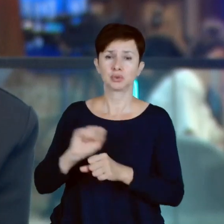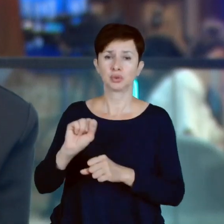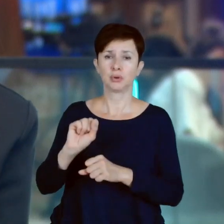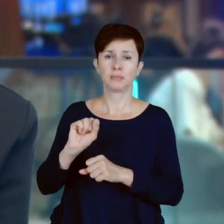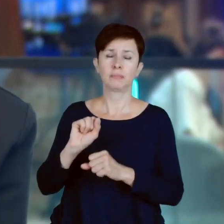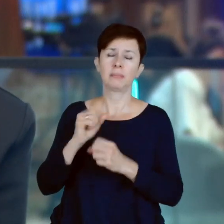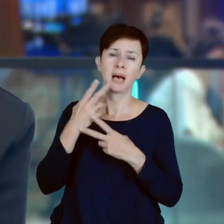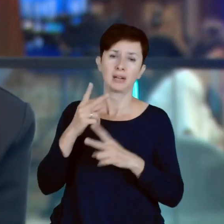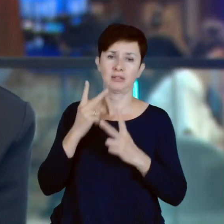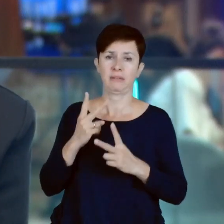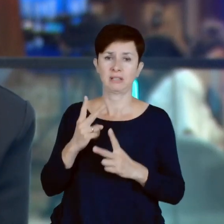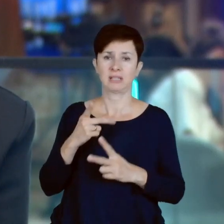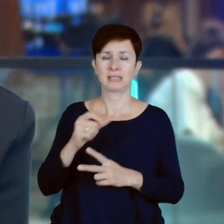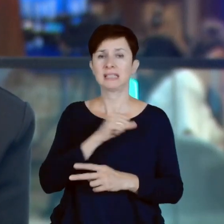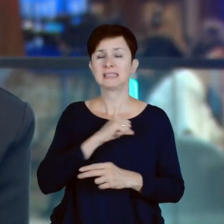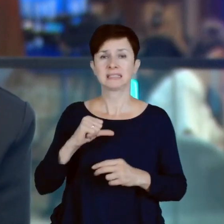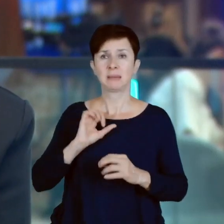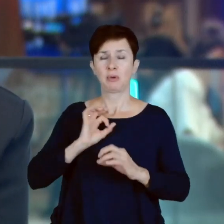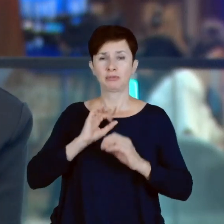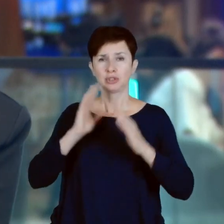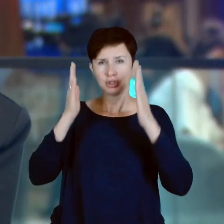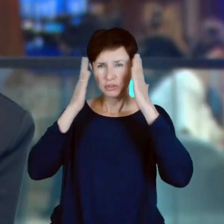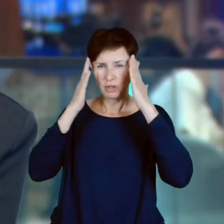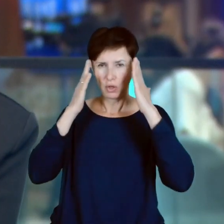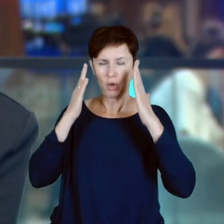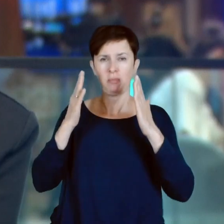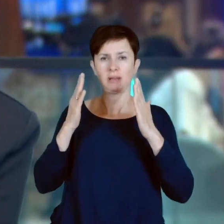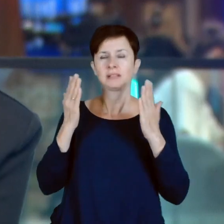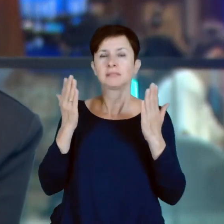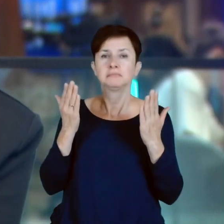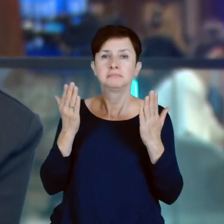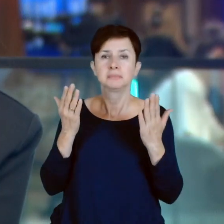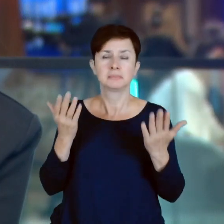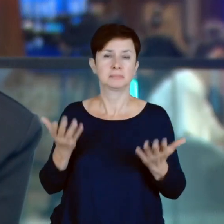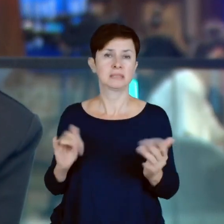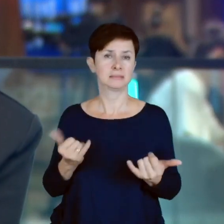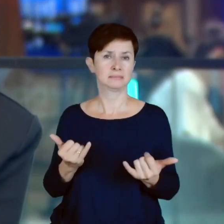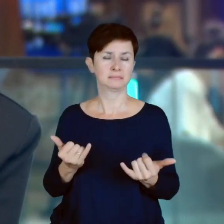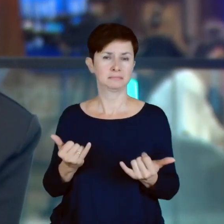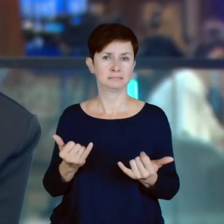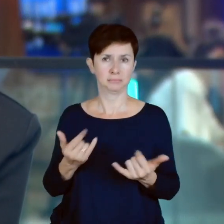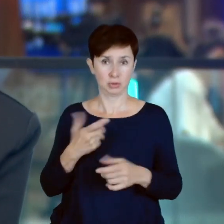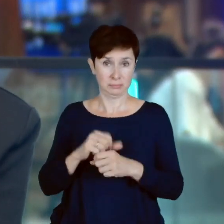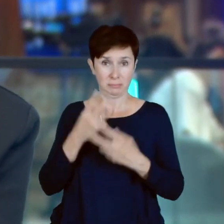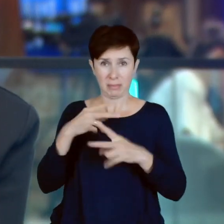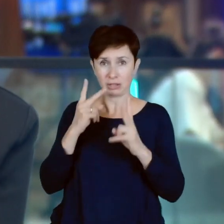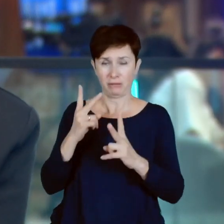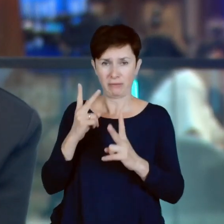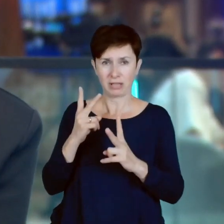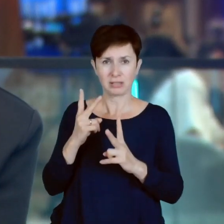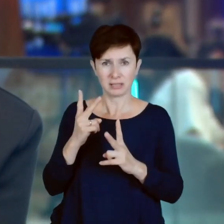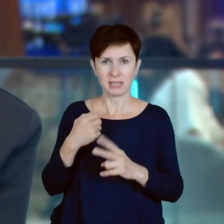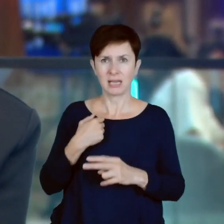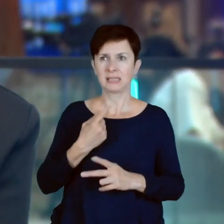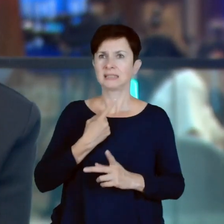ta samoświadomość, jak dla mnie jest tutaj bardzo, no, niesamowicie istotna, prawda? Żebyśmy sobie zdali sprawę, co my tak